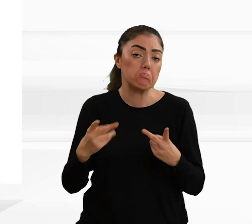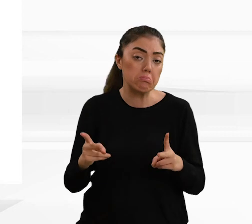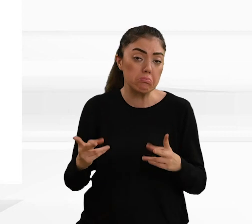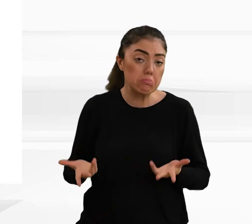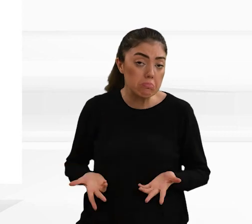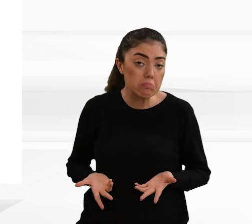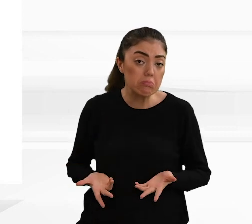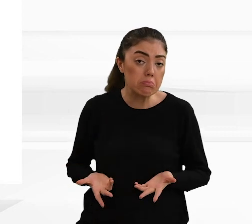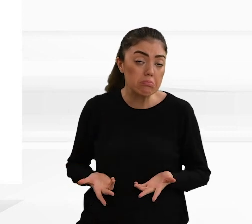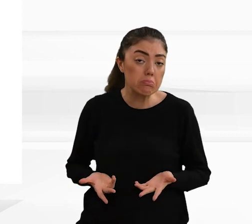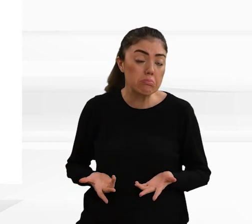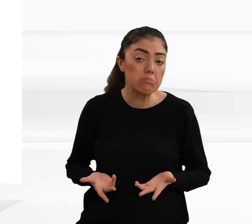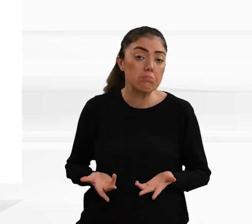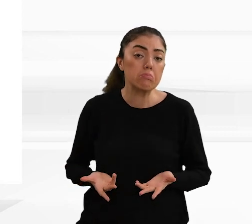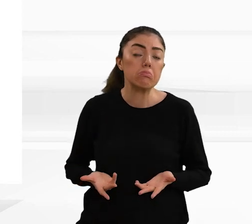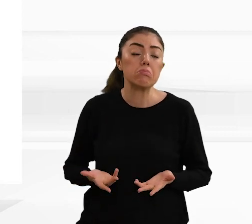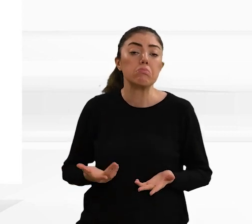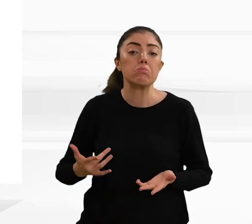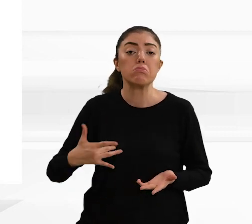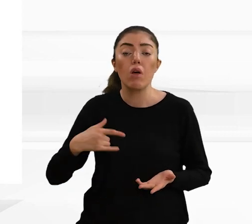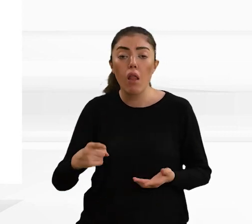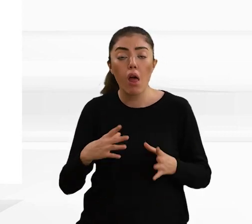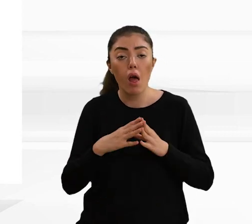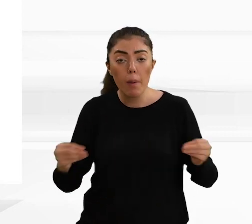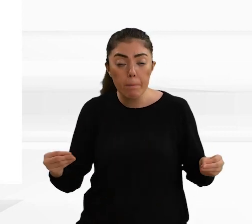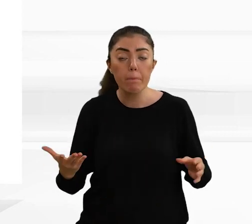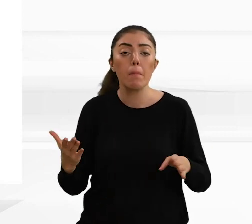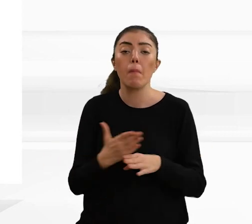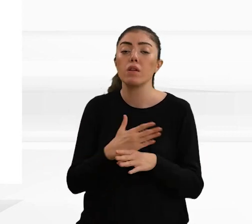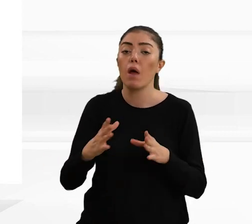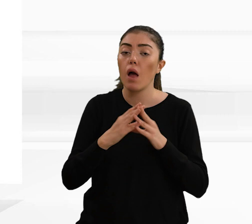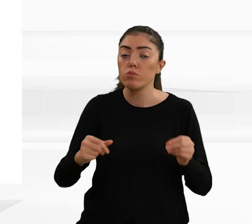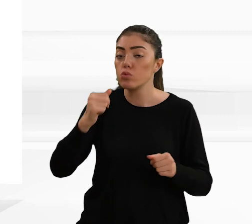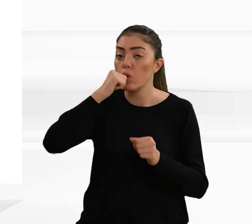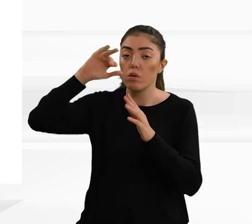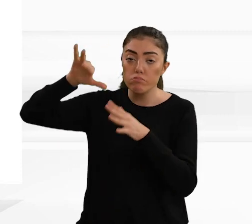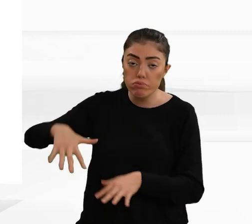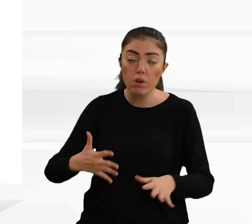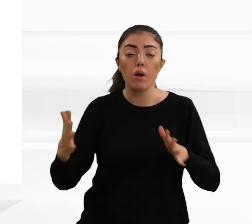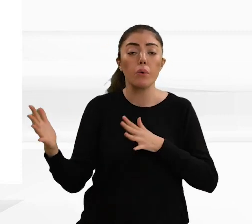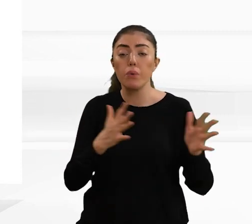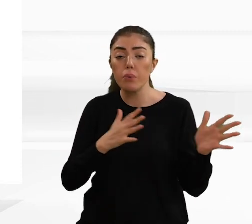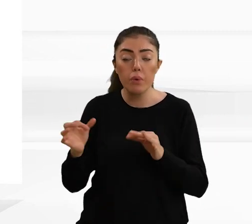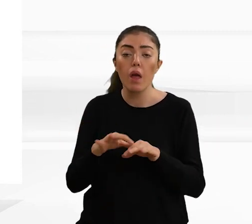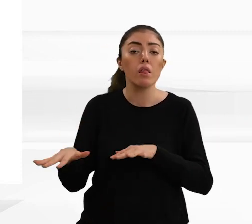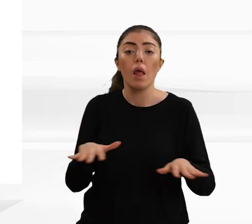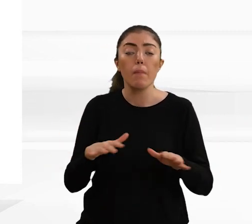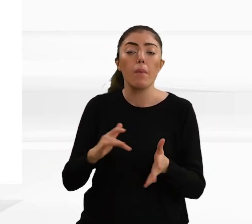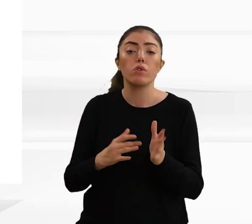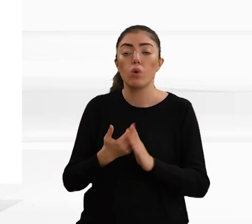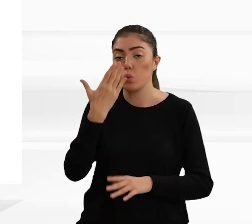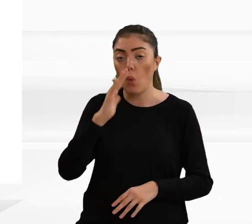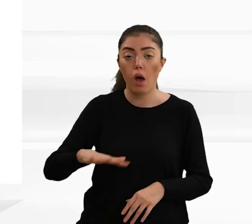çıkabilir can ve mal kaybına neden olabilen heyelan sel fırtına deprem gibi doğa da